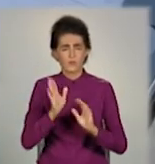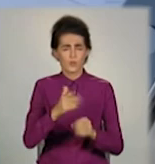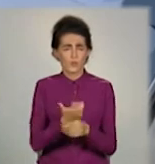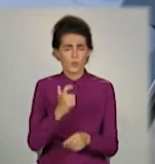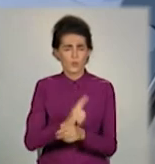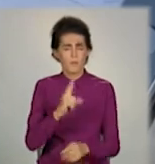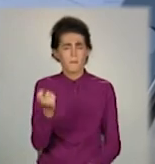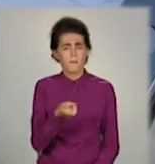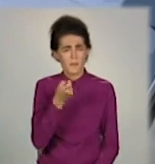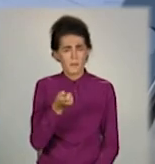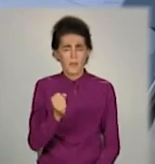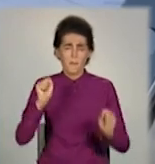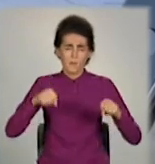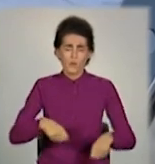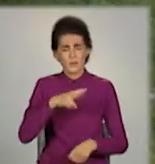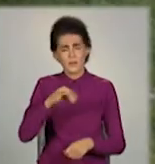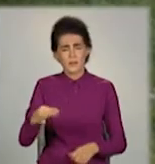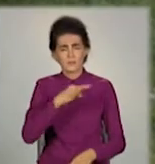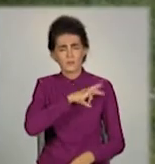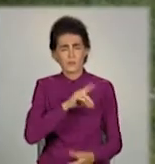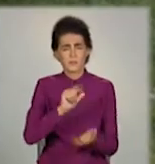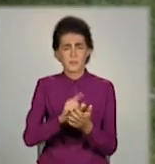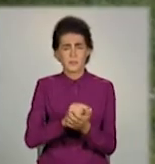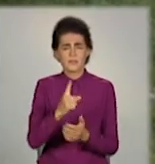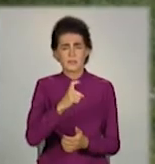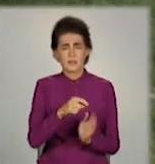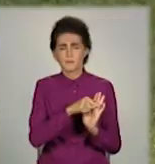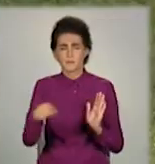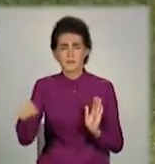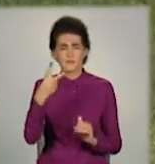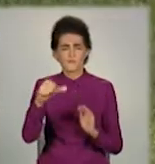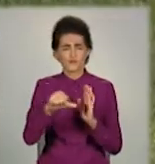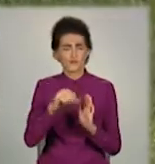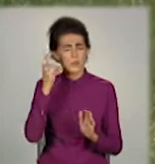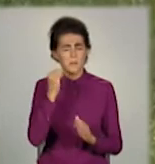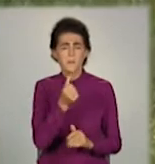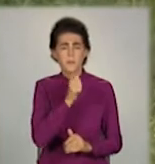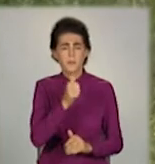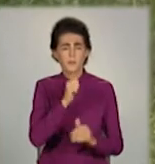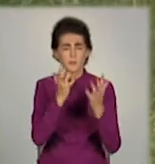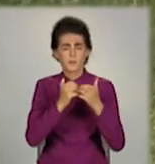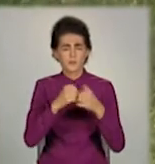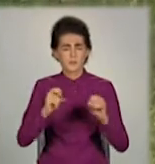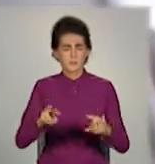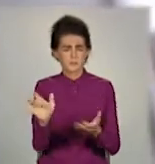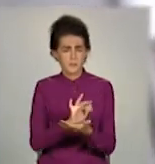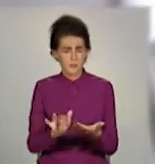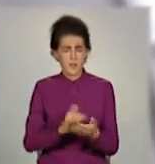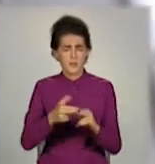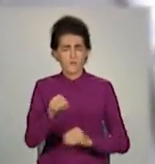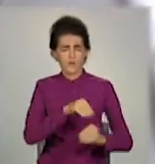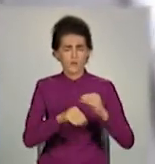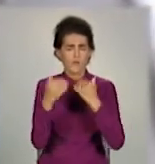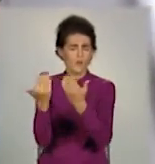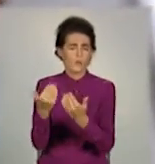мізерною. Чи може розраховувати на пенсію Антон за 26 років? Спробували порахувати на спеціальному калькуляторі, створеному